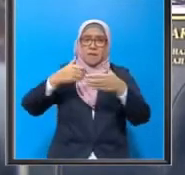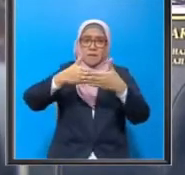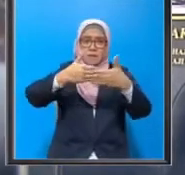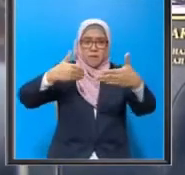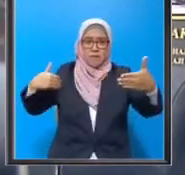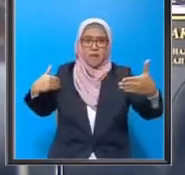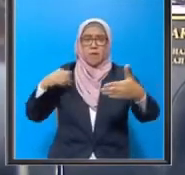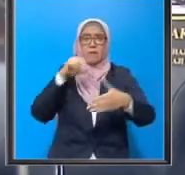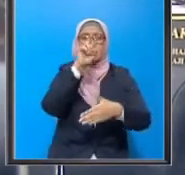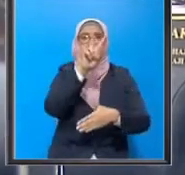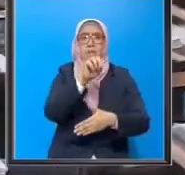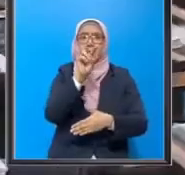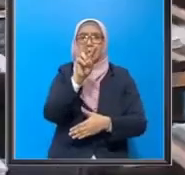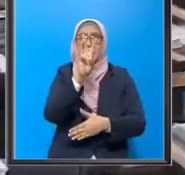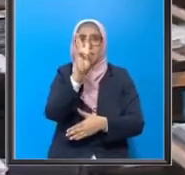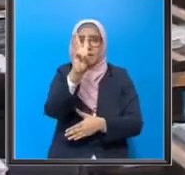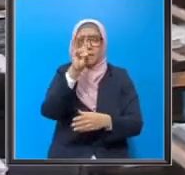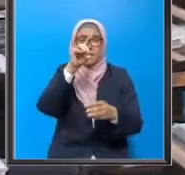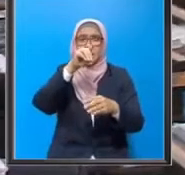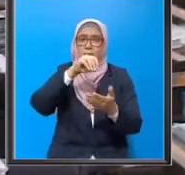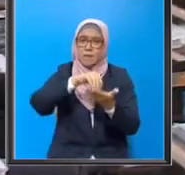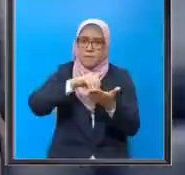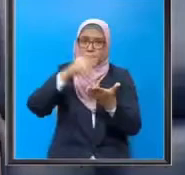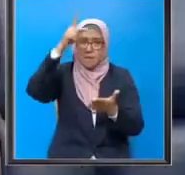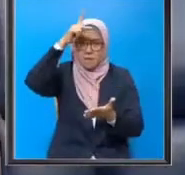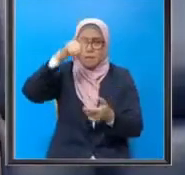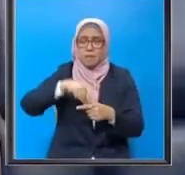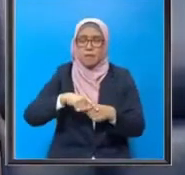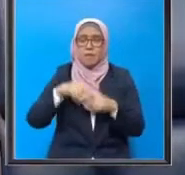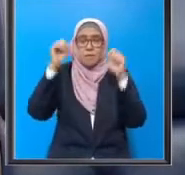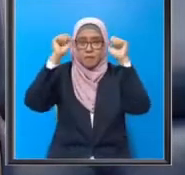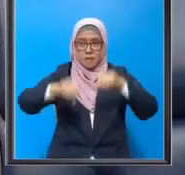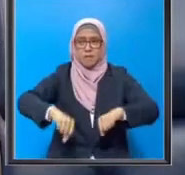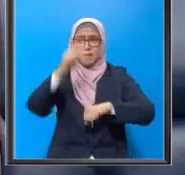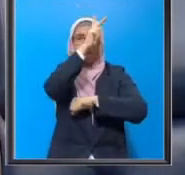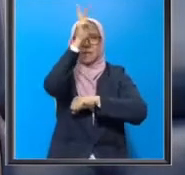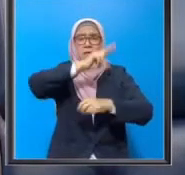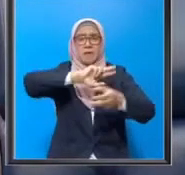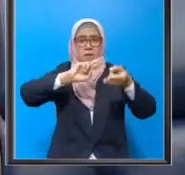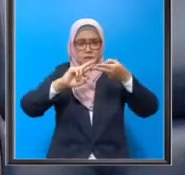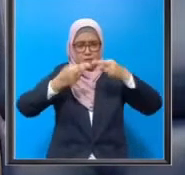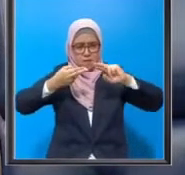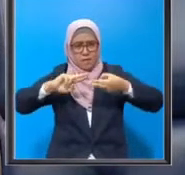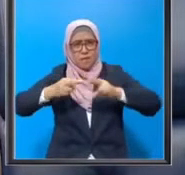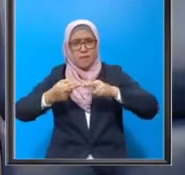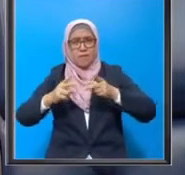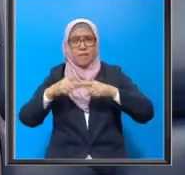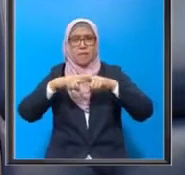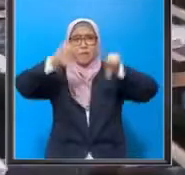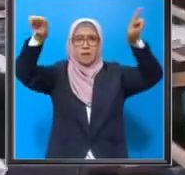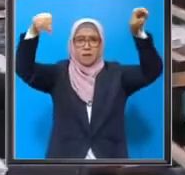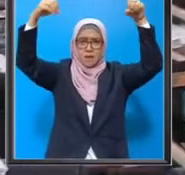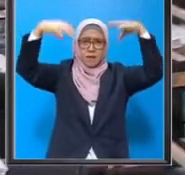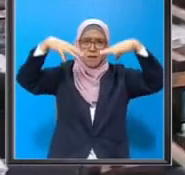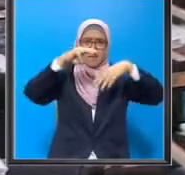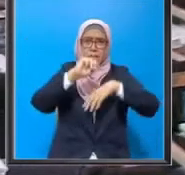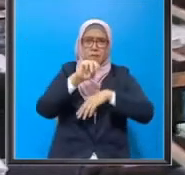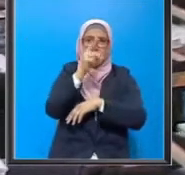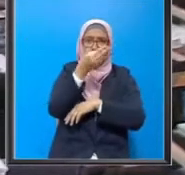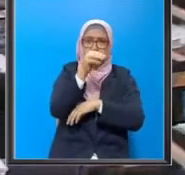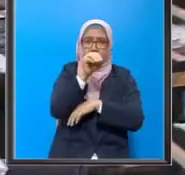Selain itu Adakah kerajaan akan membaik pun stadium Sultan Muhammad keempat yang sudah yang sudah terlalu lama dan uzu